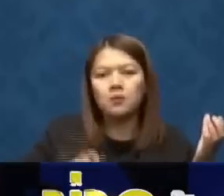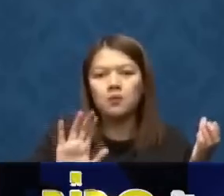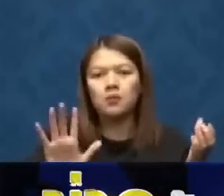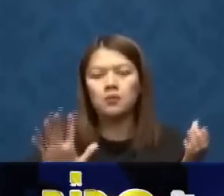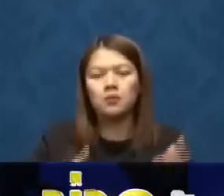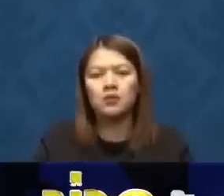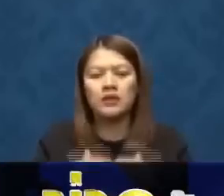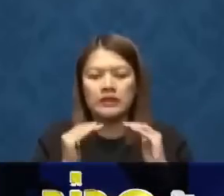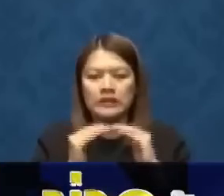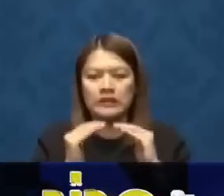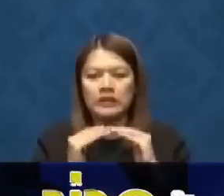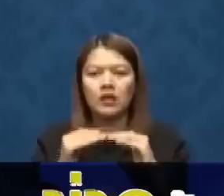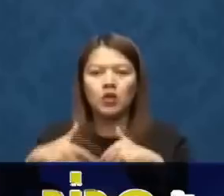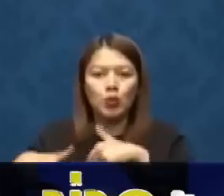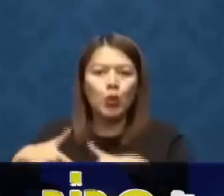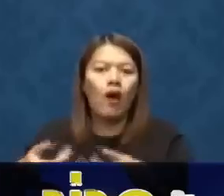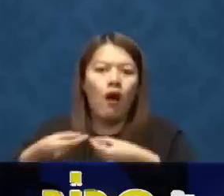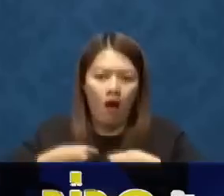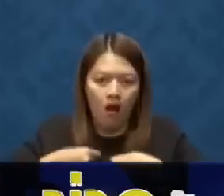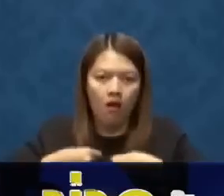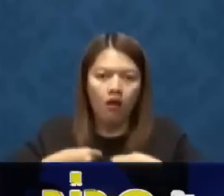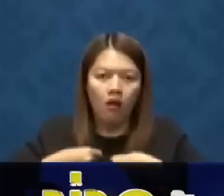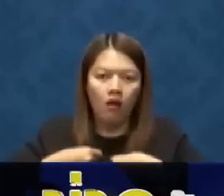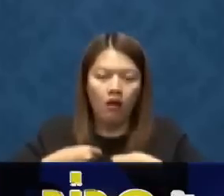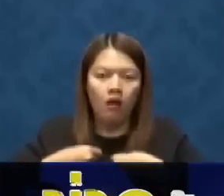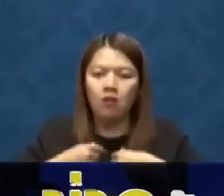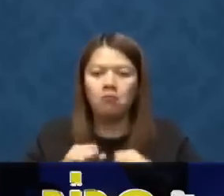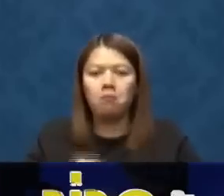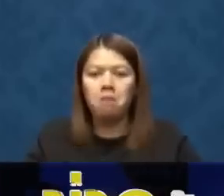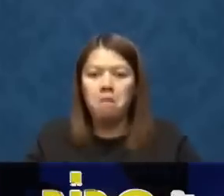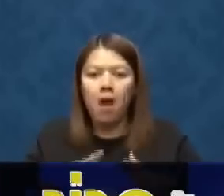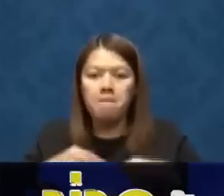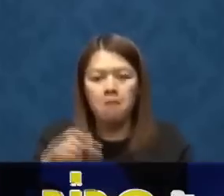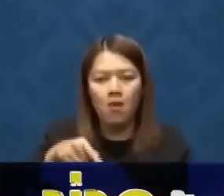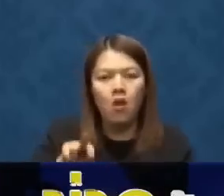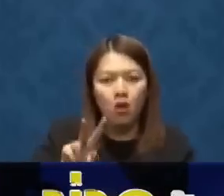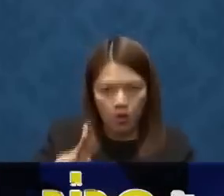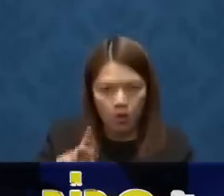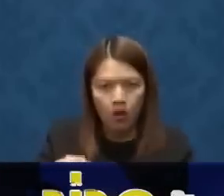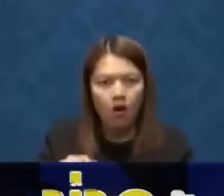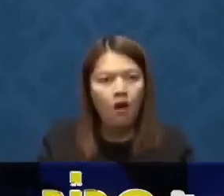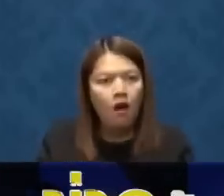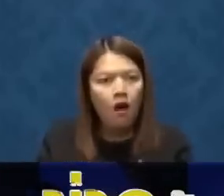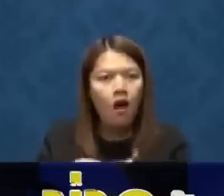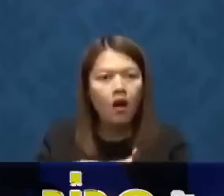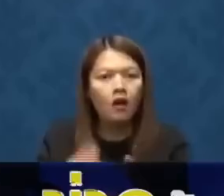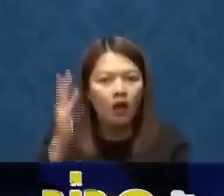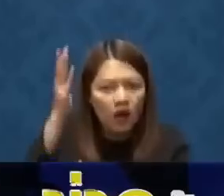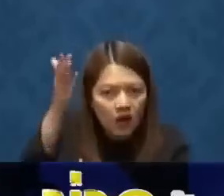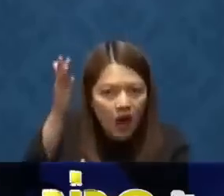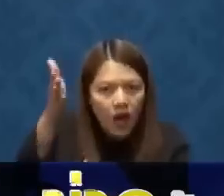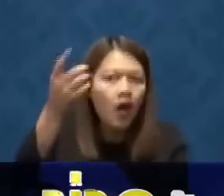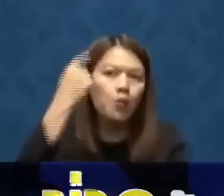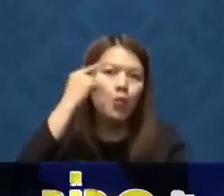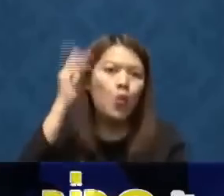ราสละสิทธิ์อำนาจที่ประชาชนให้เรามาในการไม่อนุมัติตัวพ.ร.ก.ไปให้กับสภาชุดหน้าซึ่งเมื่อไหร่จ